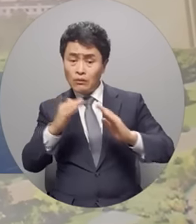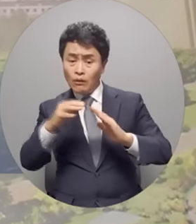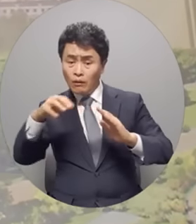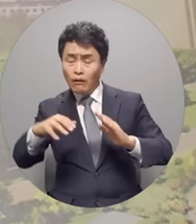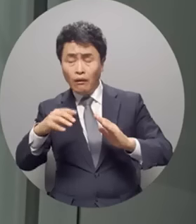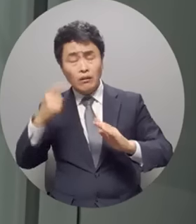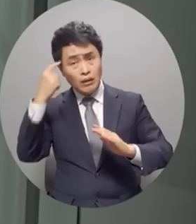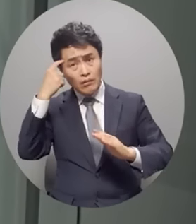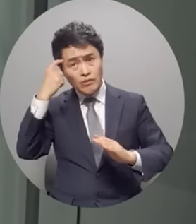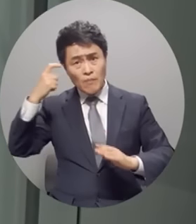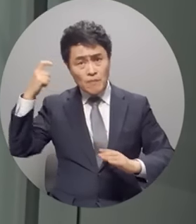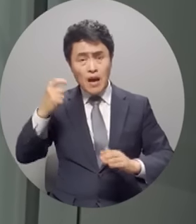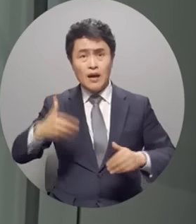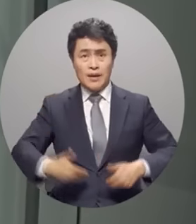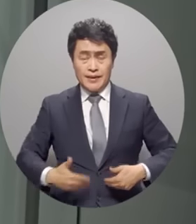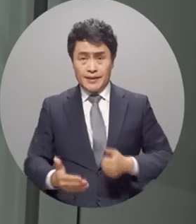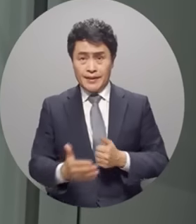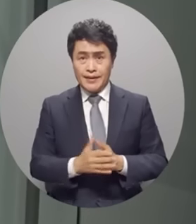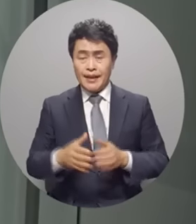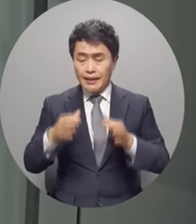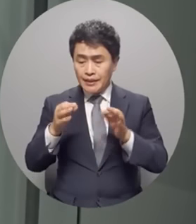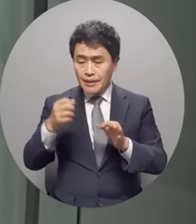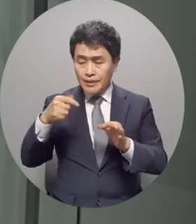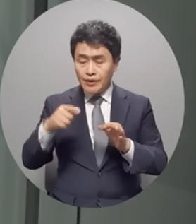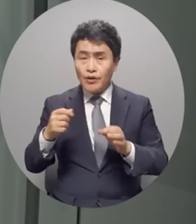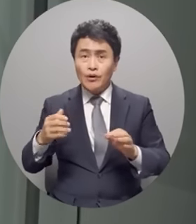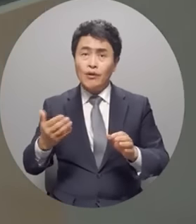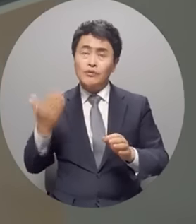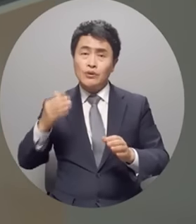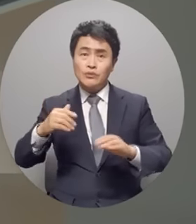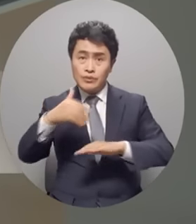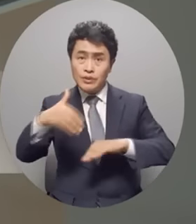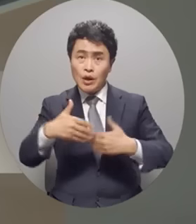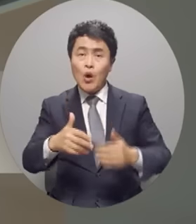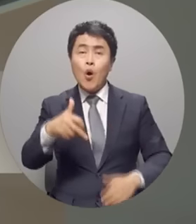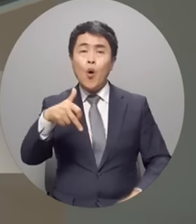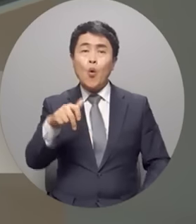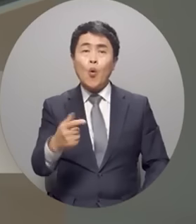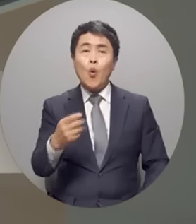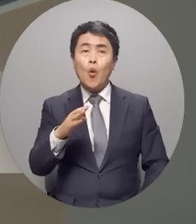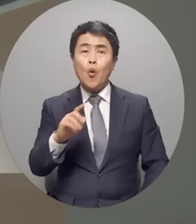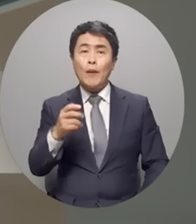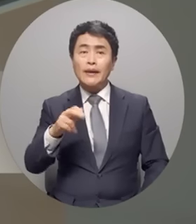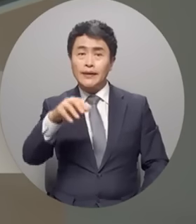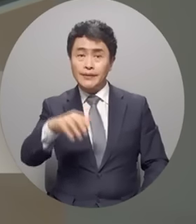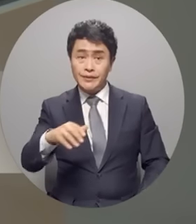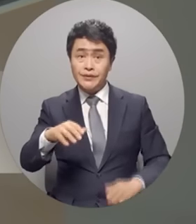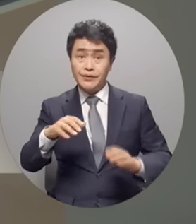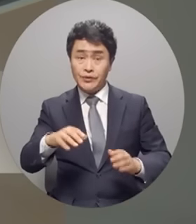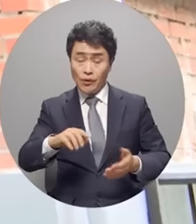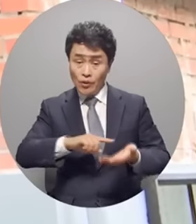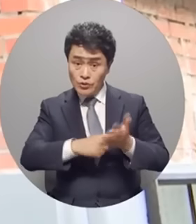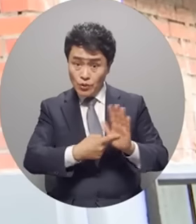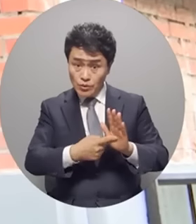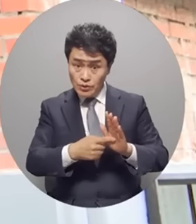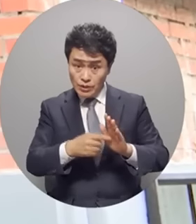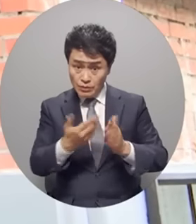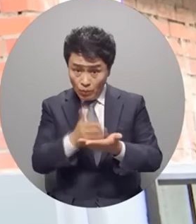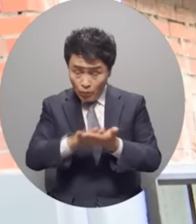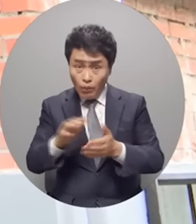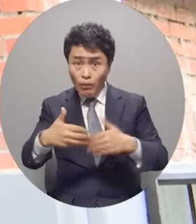생각합니다 그런데 김건희 여사가 운영한 전시 기획사 코바나 컨텐츠의 전시 공사를 맡았던 인테리어 업체가